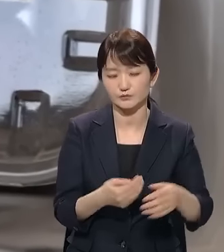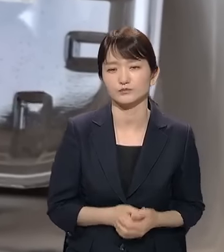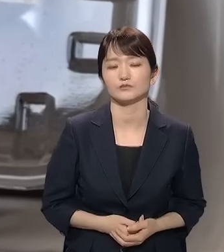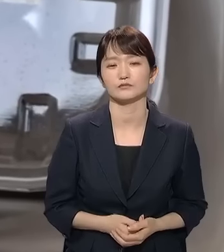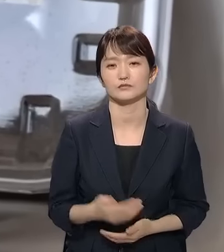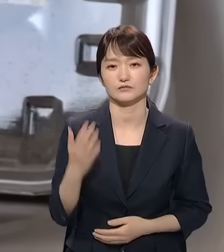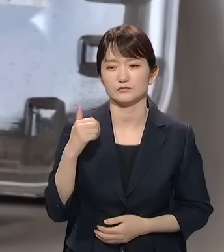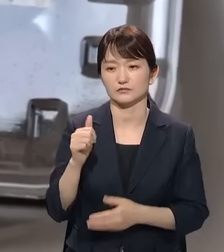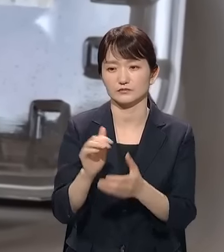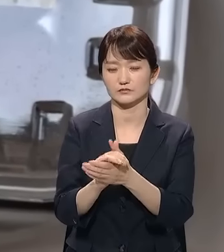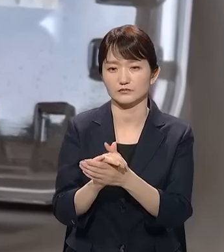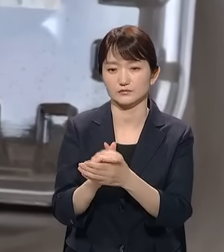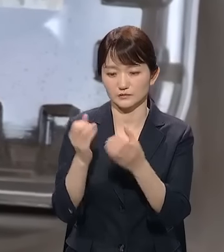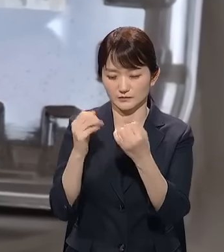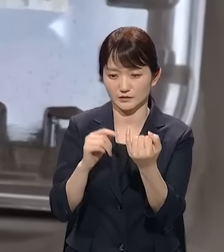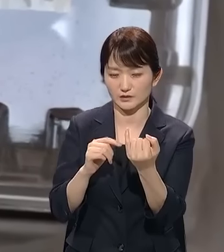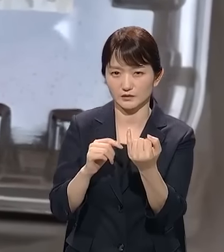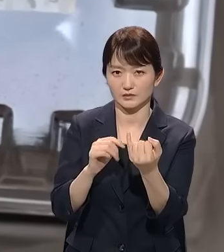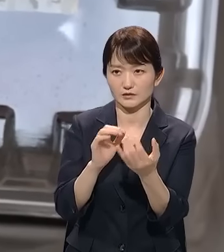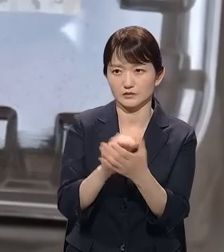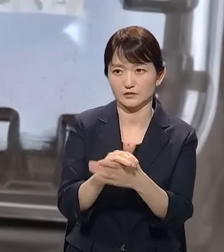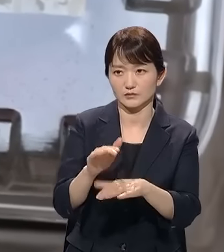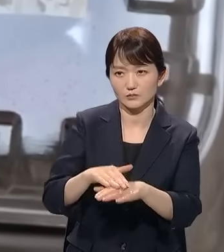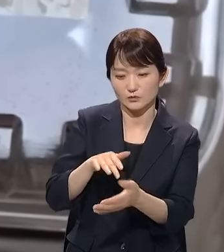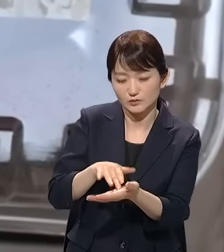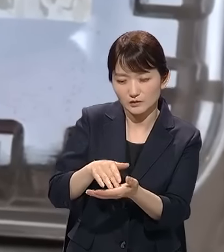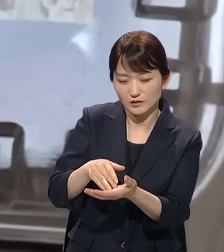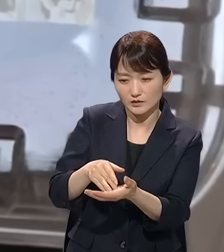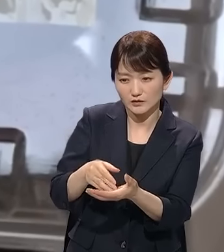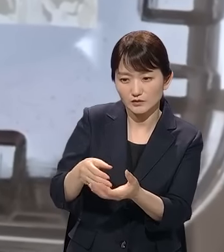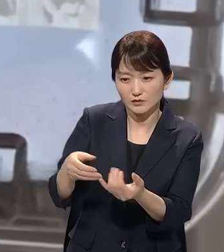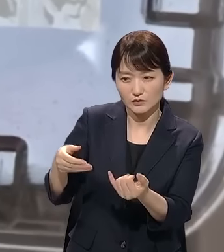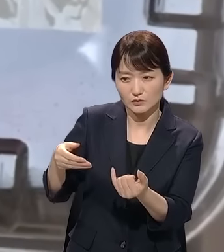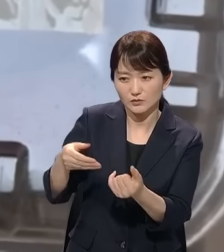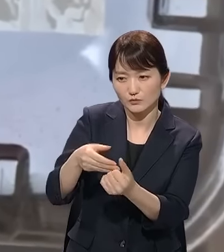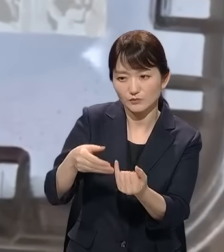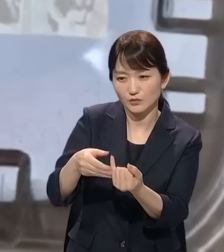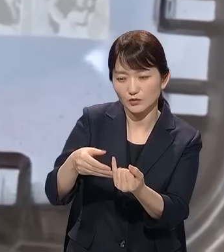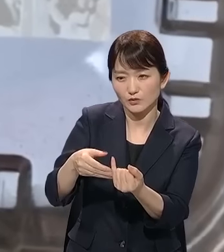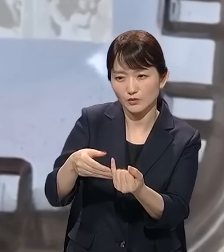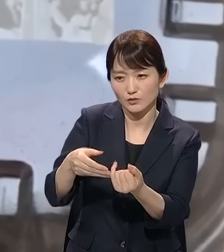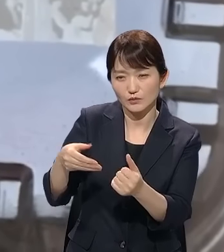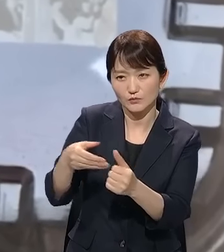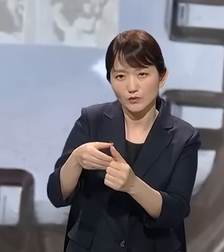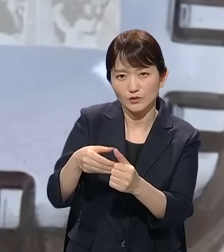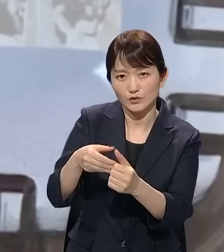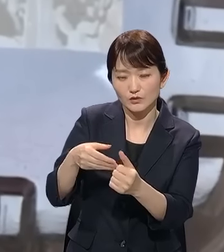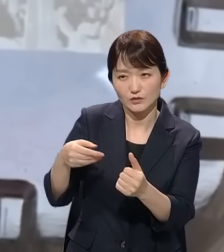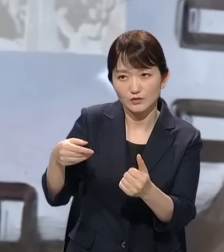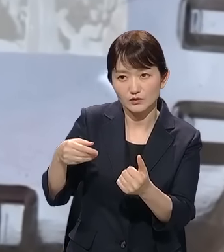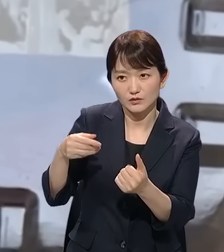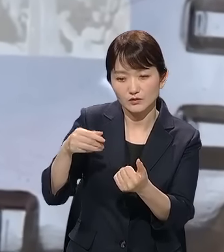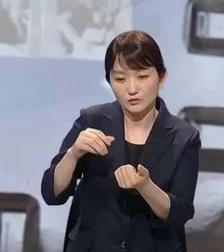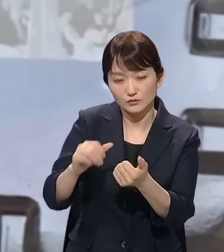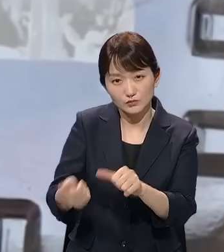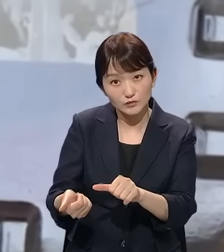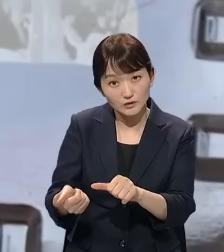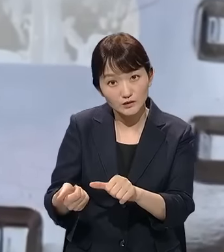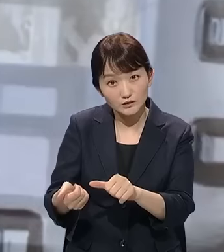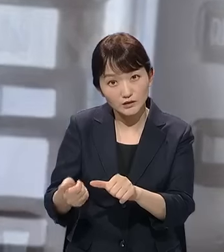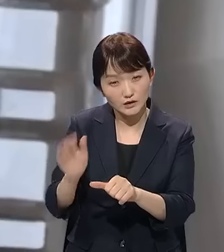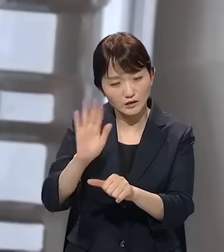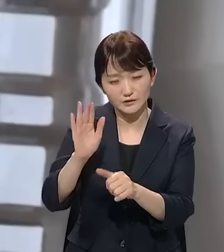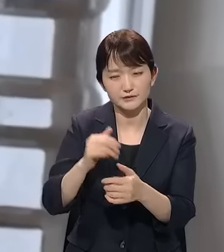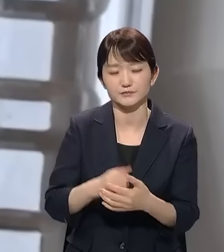여친에게 농약 탄 맥주를 먹여서 사해를 시도했던 건데 통했을까요 어설퍼서 발각이 됐습니다 바로이 여자